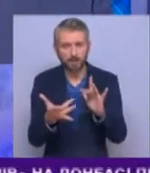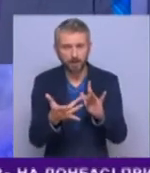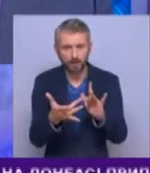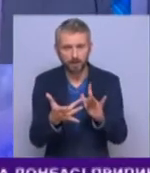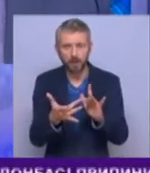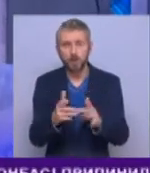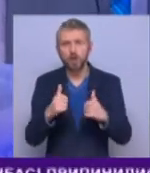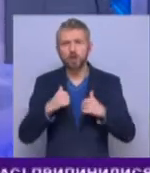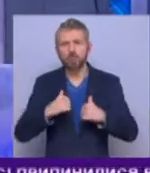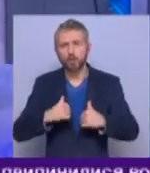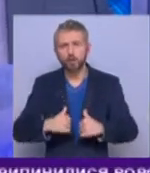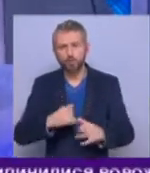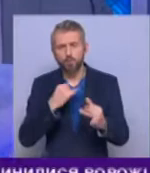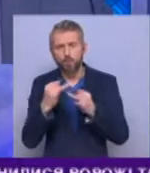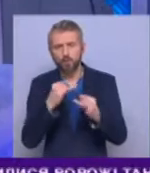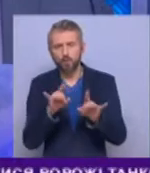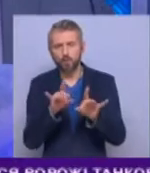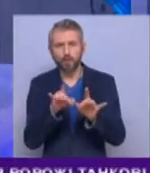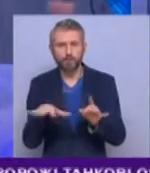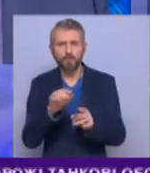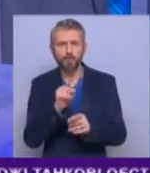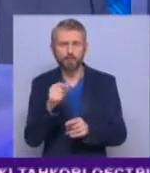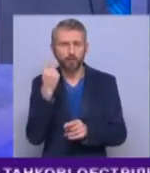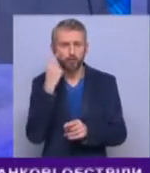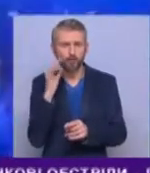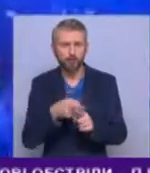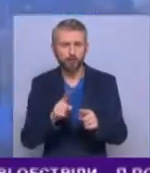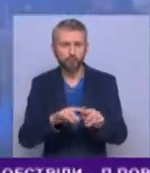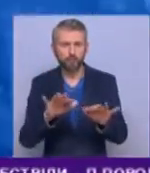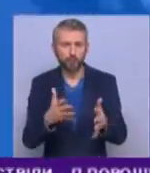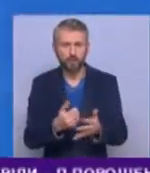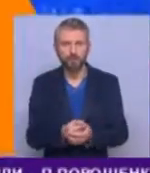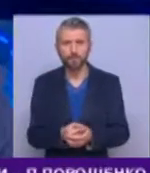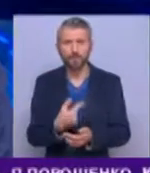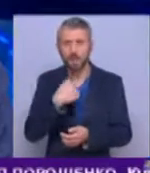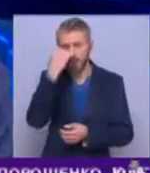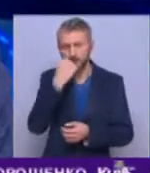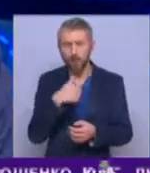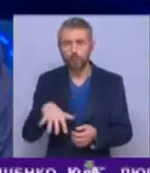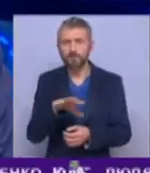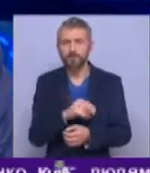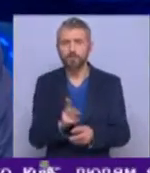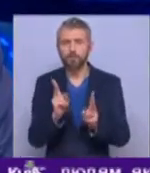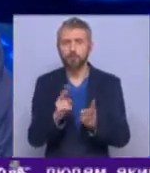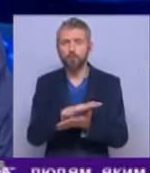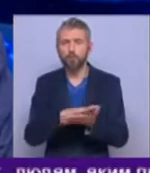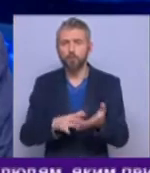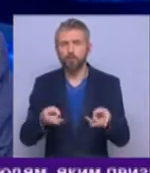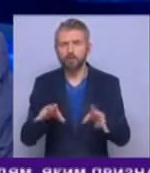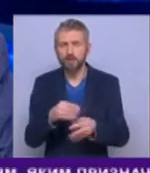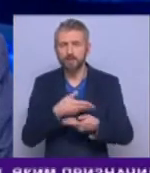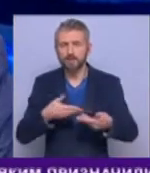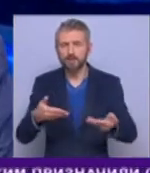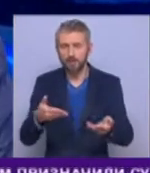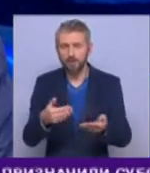інтернеті спокійно поговорите і розкажете все, що ви думаєте про цю ситуацію. Я дякую всім, хто продовжує залишатися з